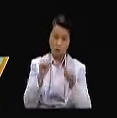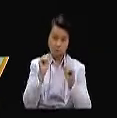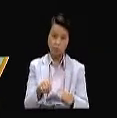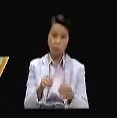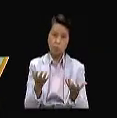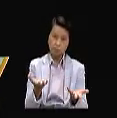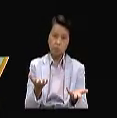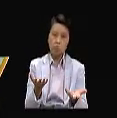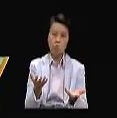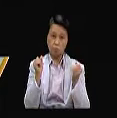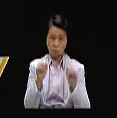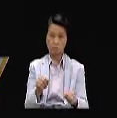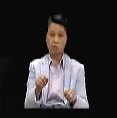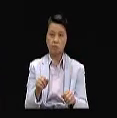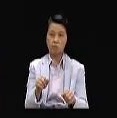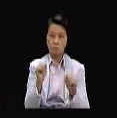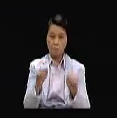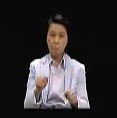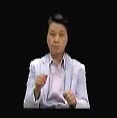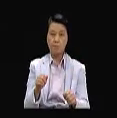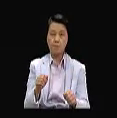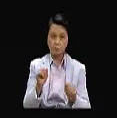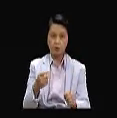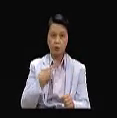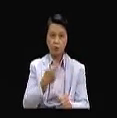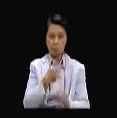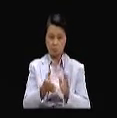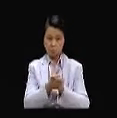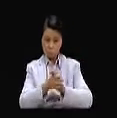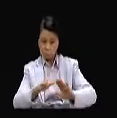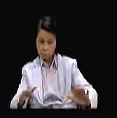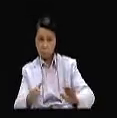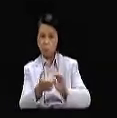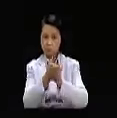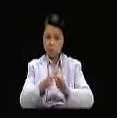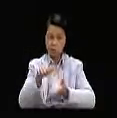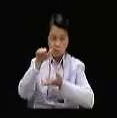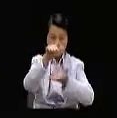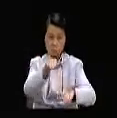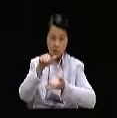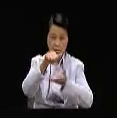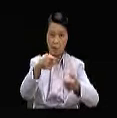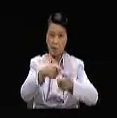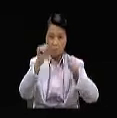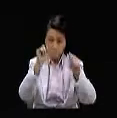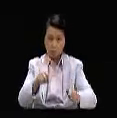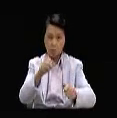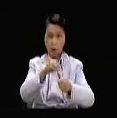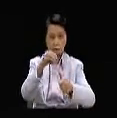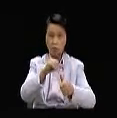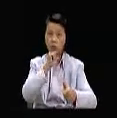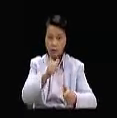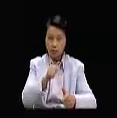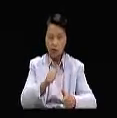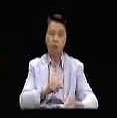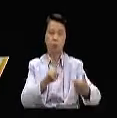kita kita opening psikologi tide security pembekalan itu boleh tidak yang keduanya